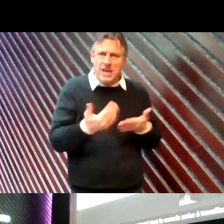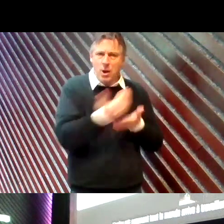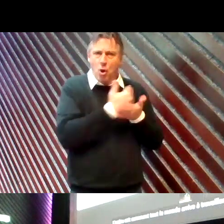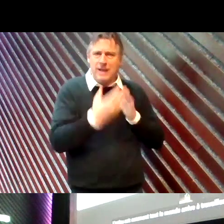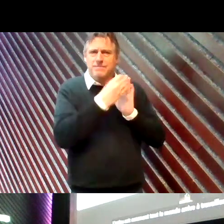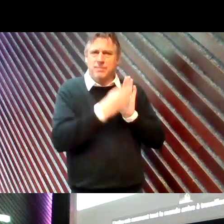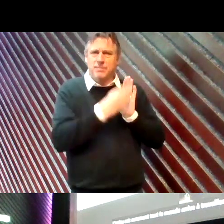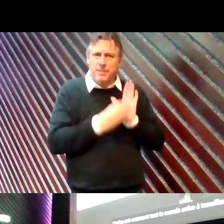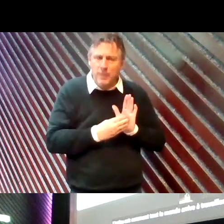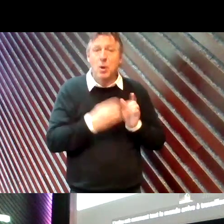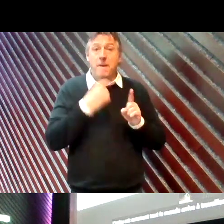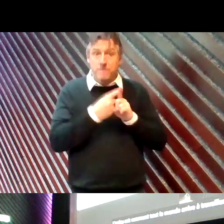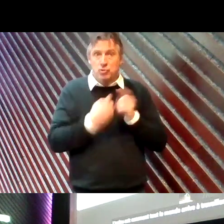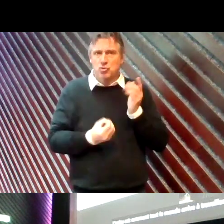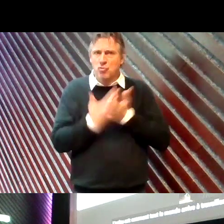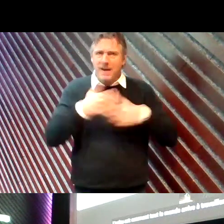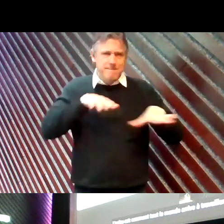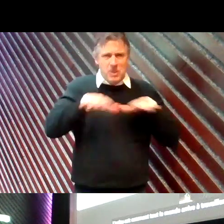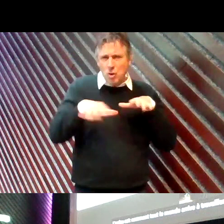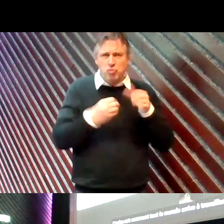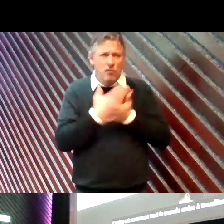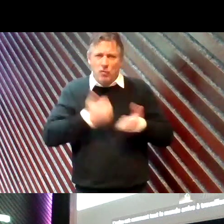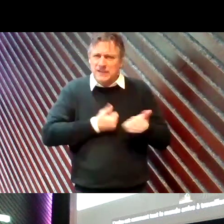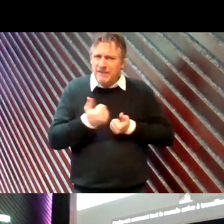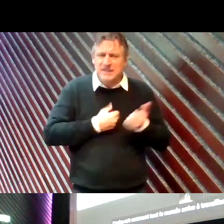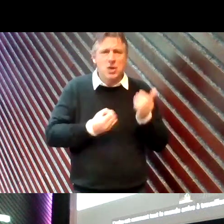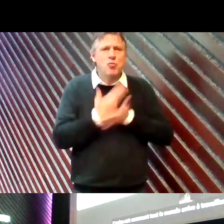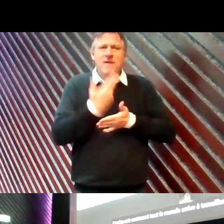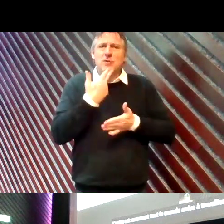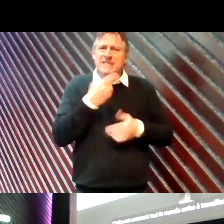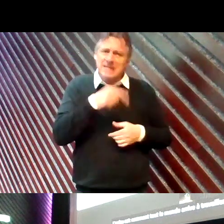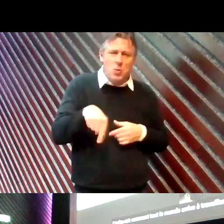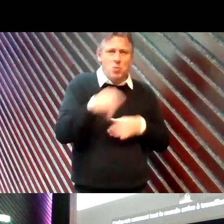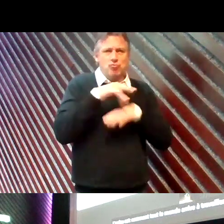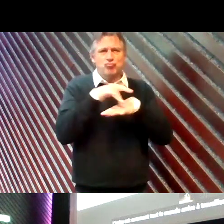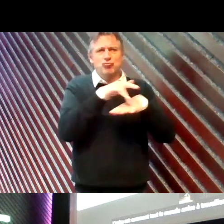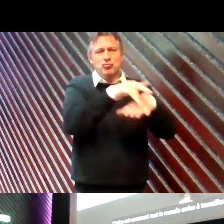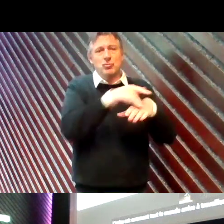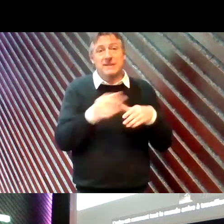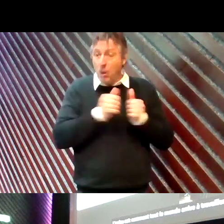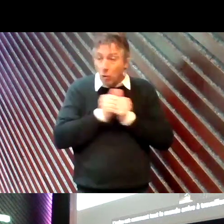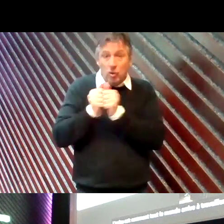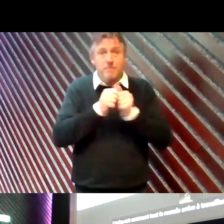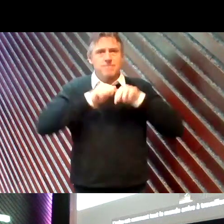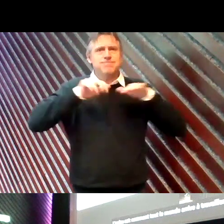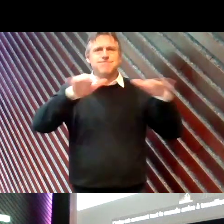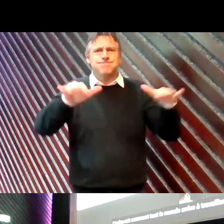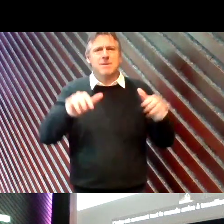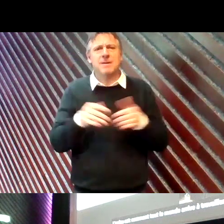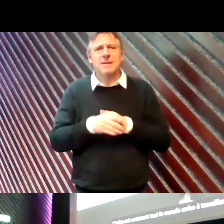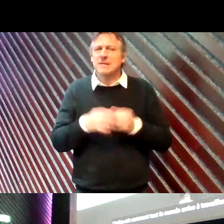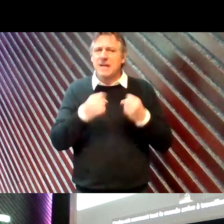enjeu clé le développement de nouveaux usages et de nouveaux services et Sarah Sherlou devra compléter sur la nécessaire intégration de la